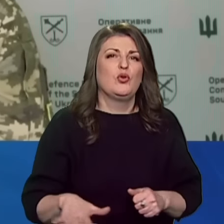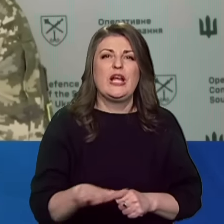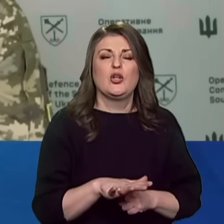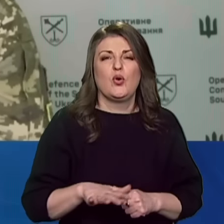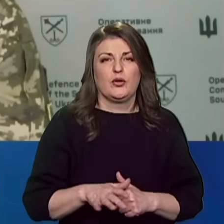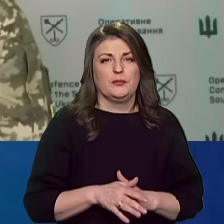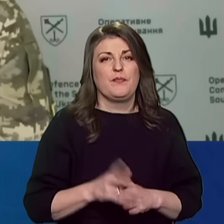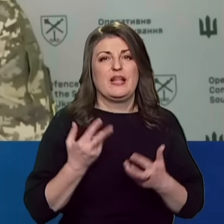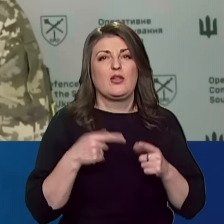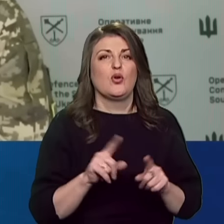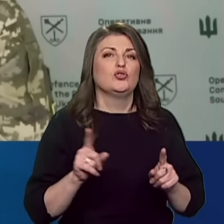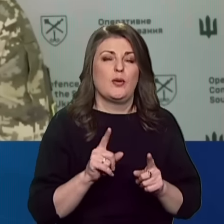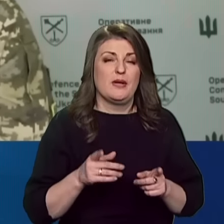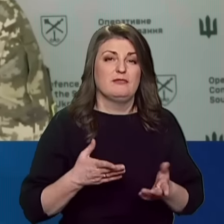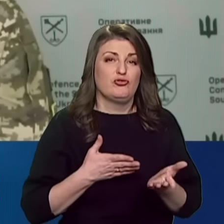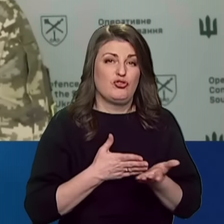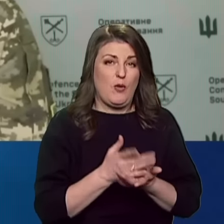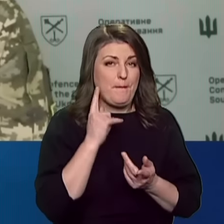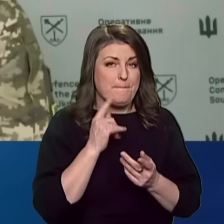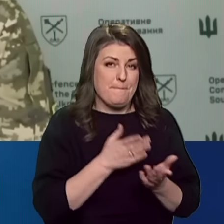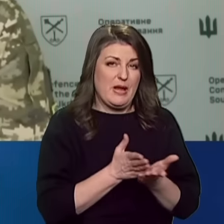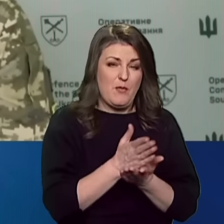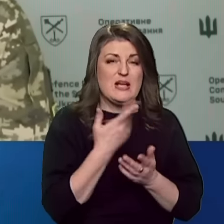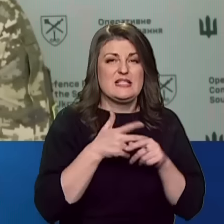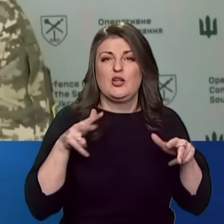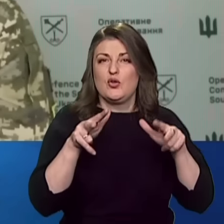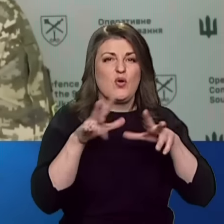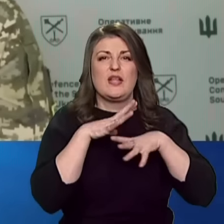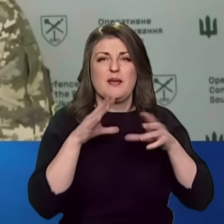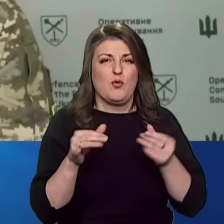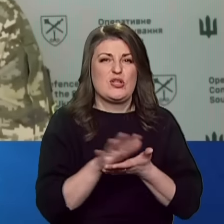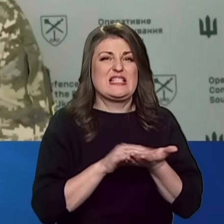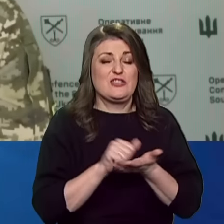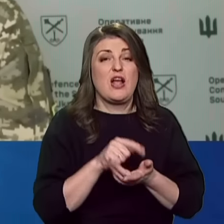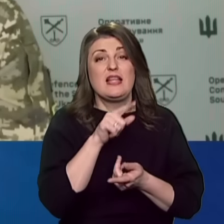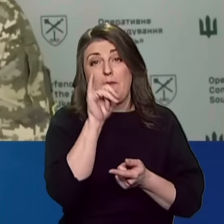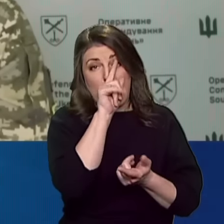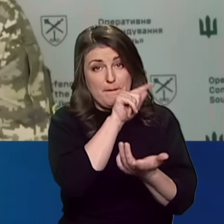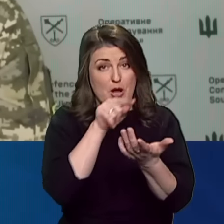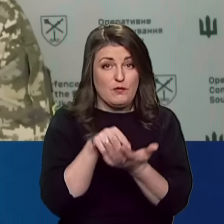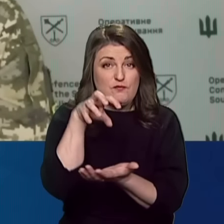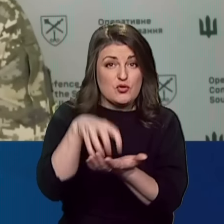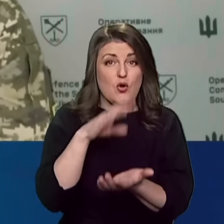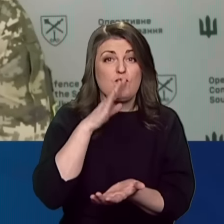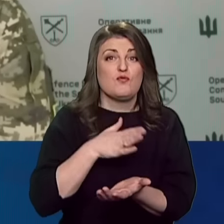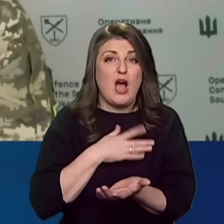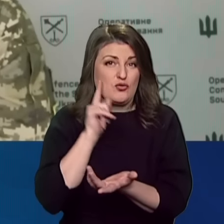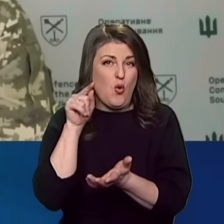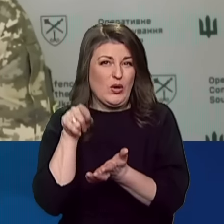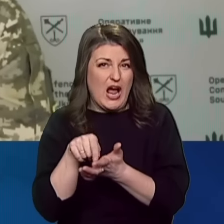територію для того, щоб шляхом прямування ці дрони не були знищені. Але там, де вони потрапляють в зону нашого